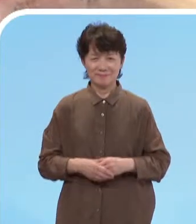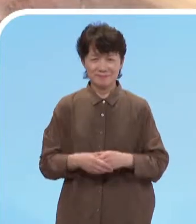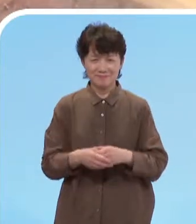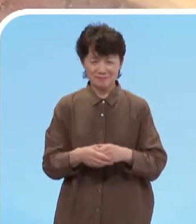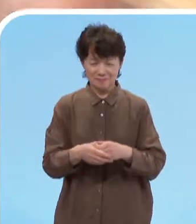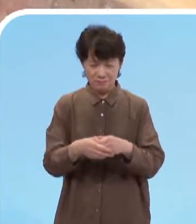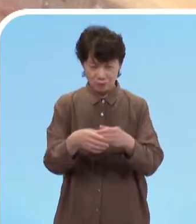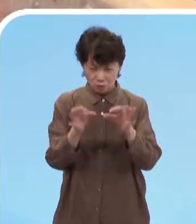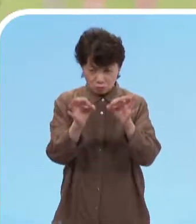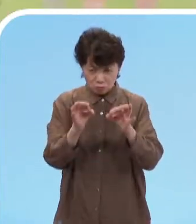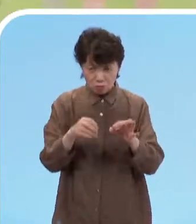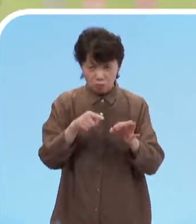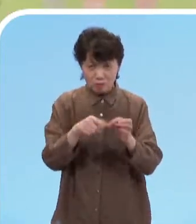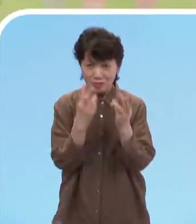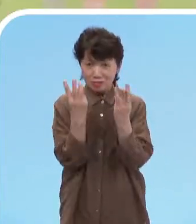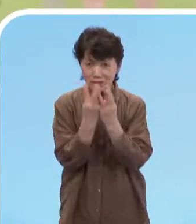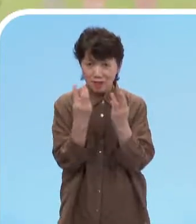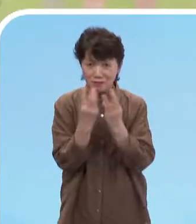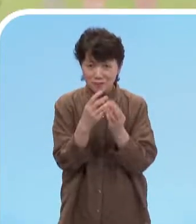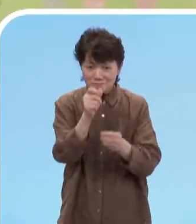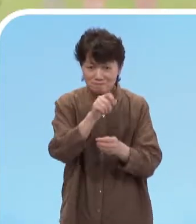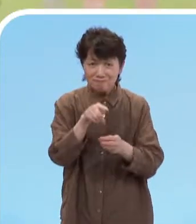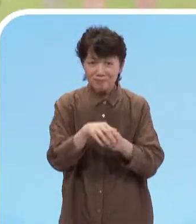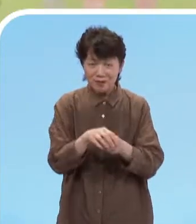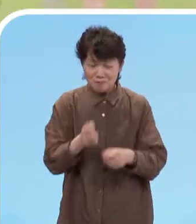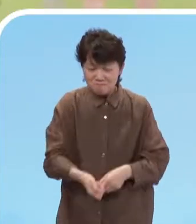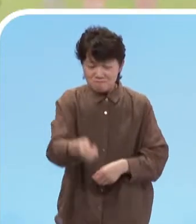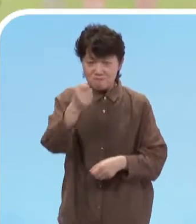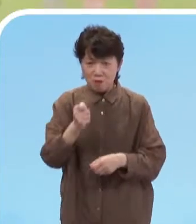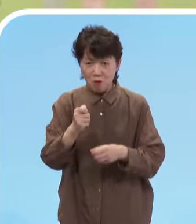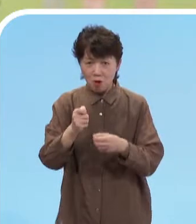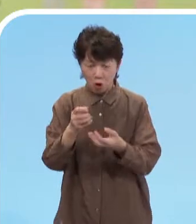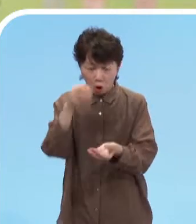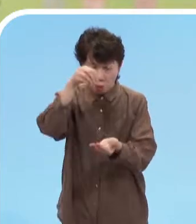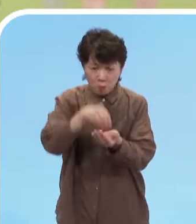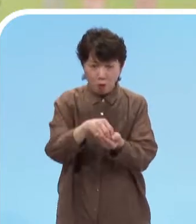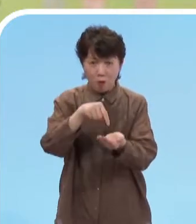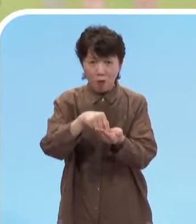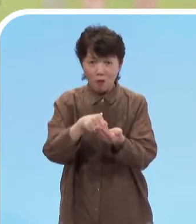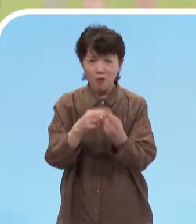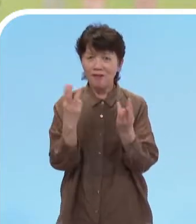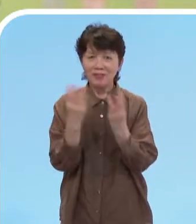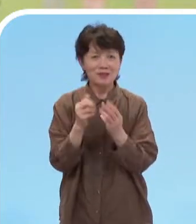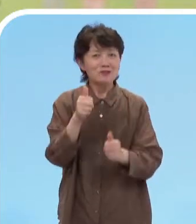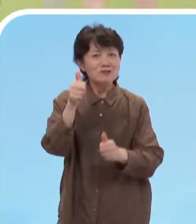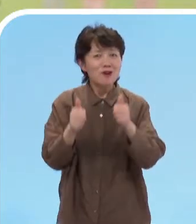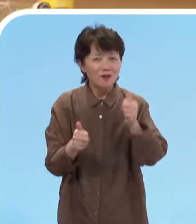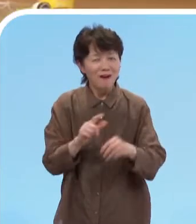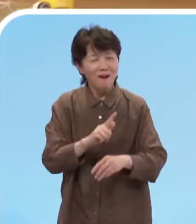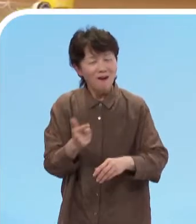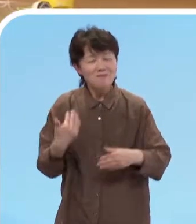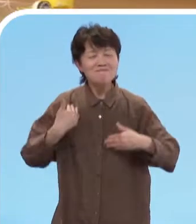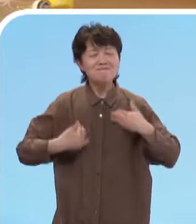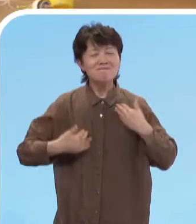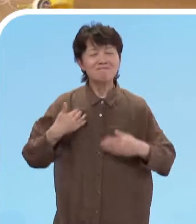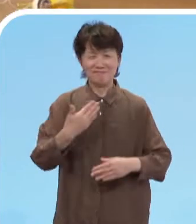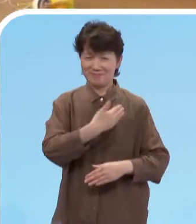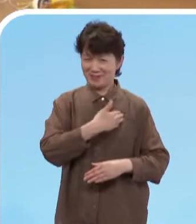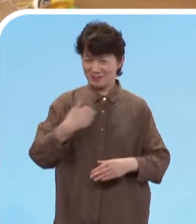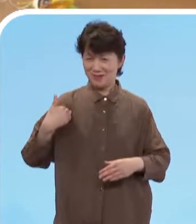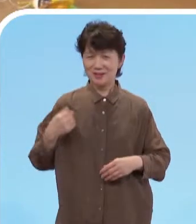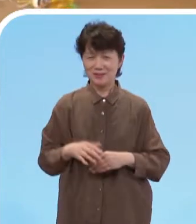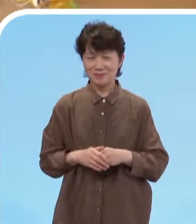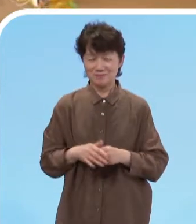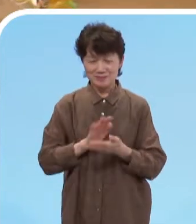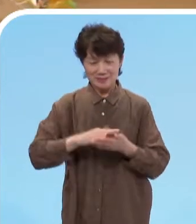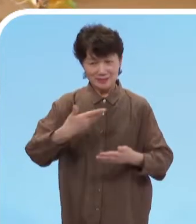卵パックのくぼみに点数を書いて玉が入った場所の得点を競うなど、遊び方は自分次第。